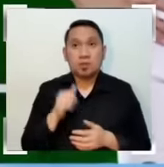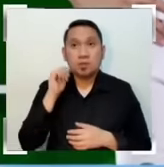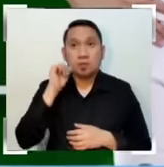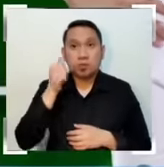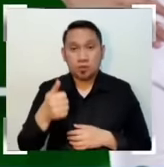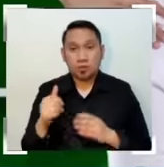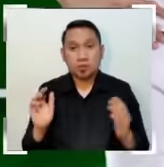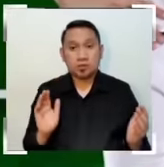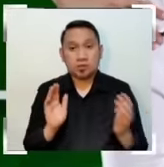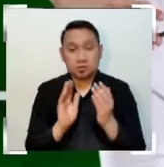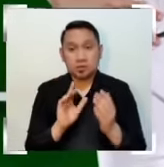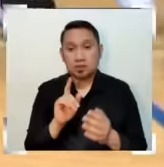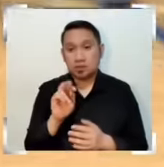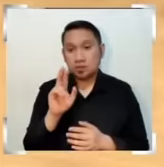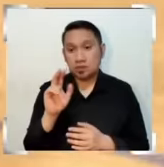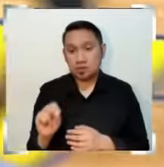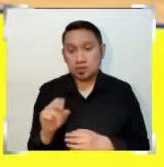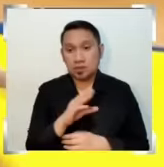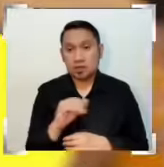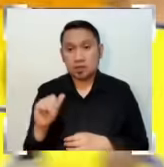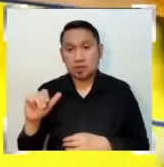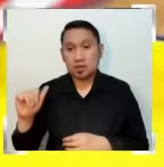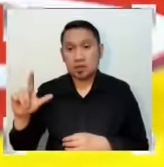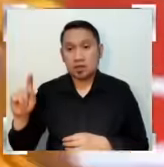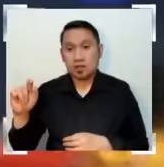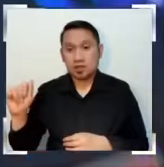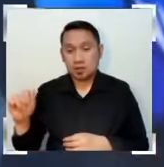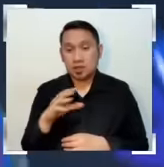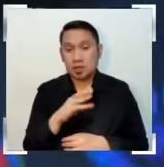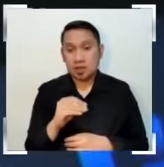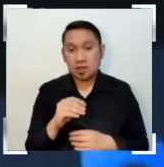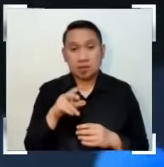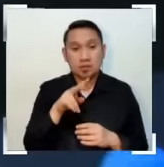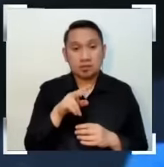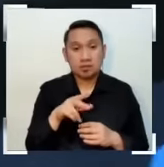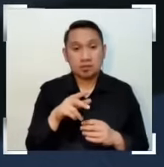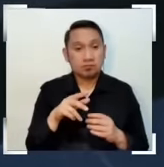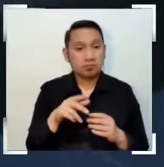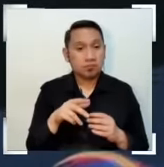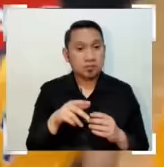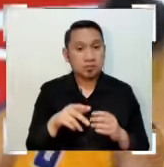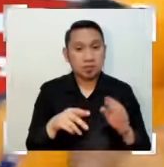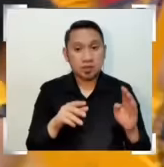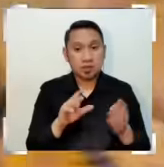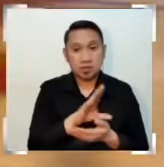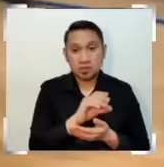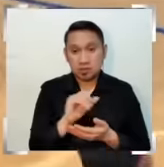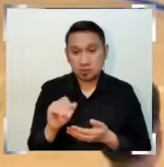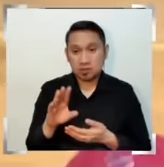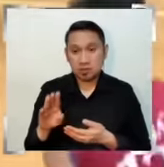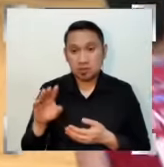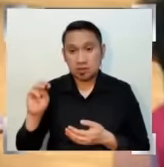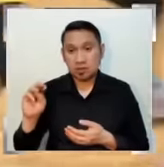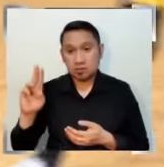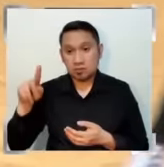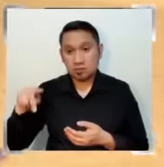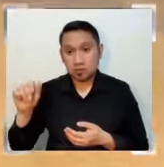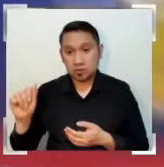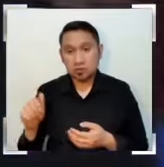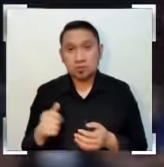Letran Knights at Perpetual Altas sa Game 1. At makakalaban naman ng Benilde Blazers ang Mapua Cardinals sa Game